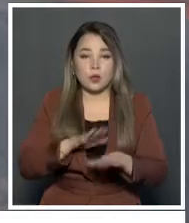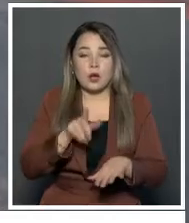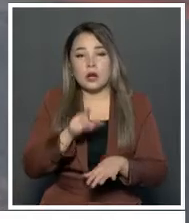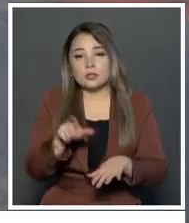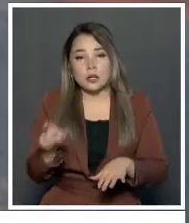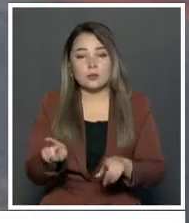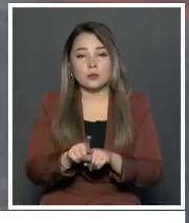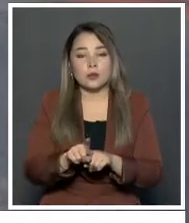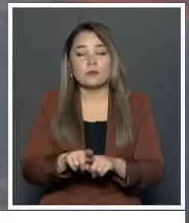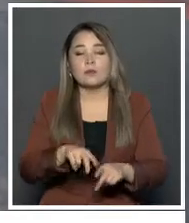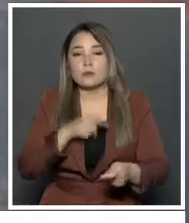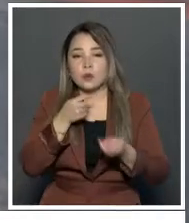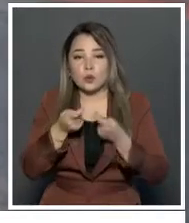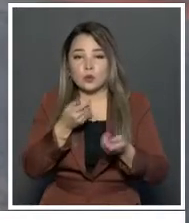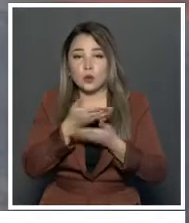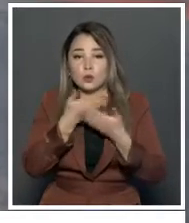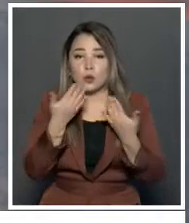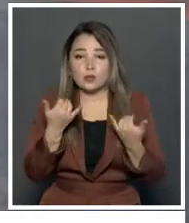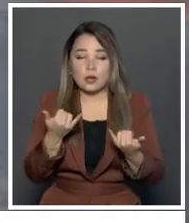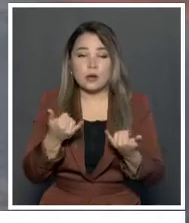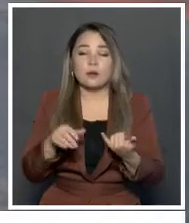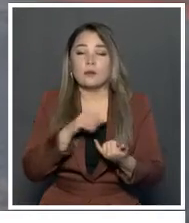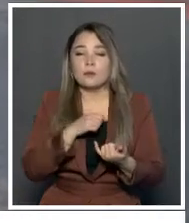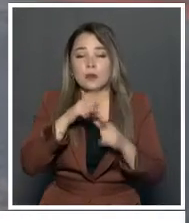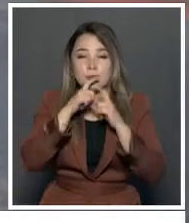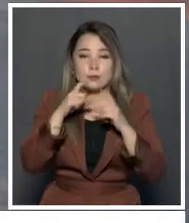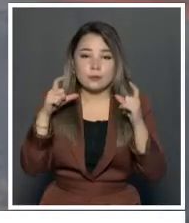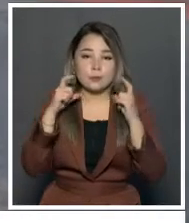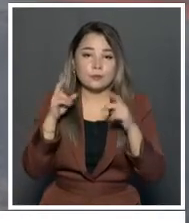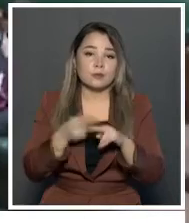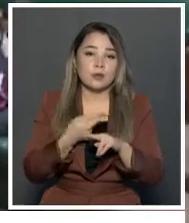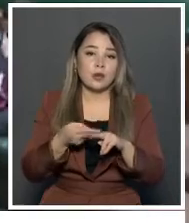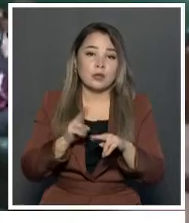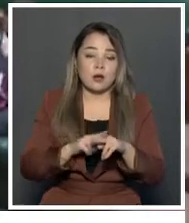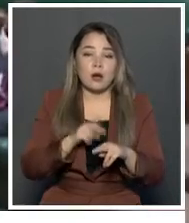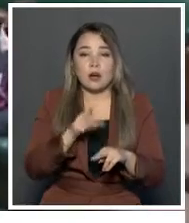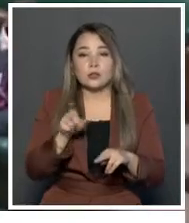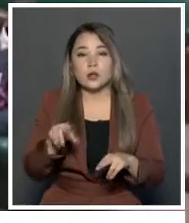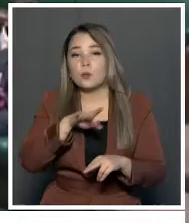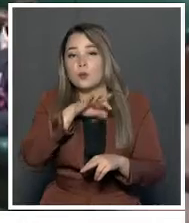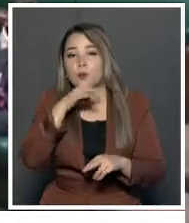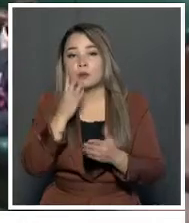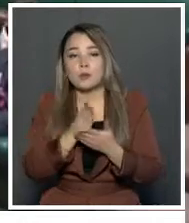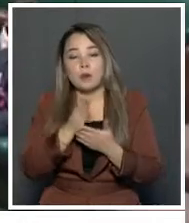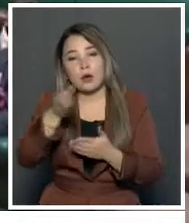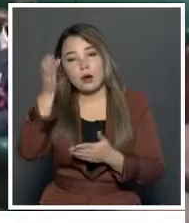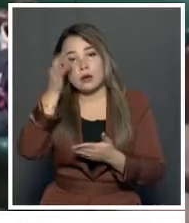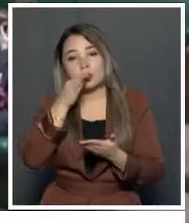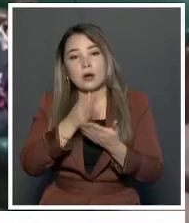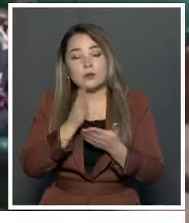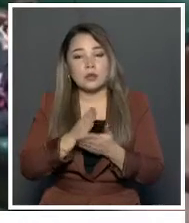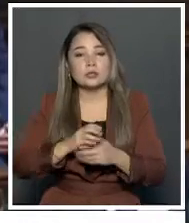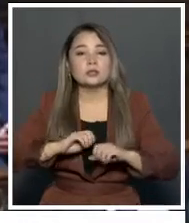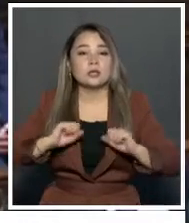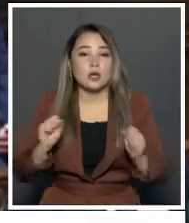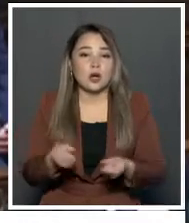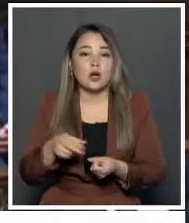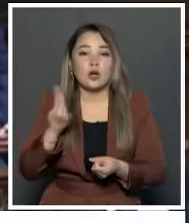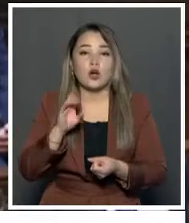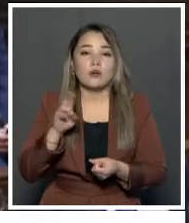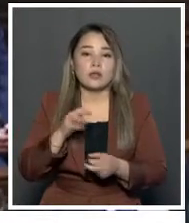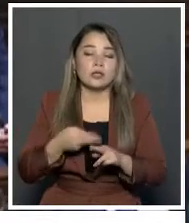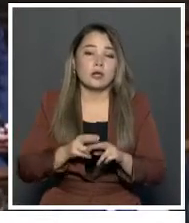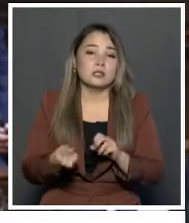халықтың бейқамдығы себеп. Мысалға метрода бетпердесіз жүрген жолаушы көп. Ғалымдардың пайымдауынша, қыста ковидтің шарықтау